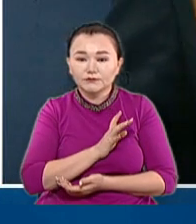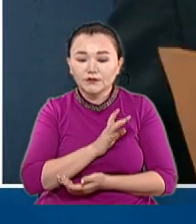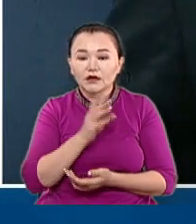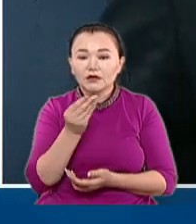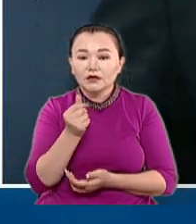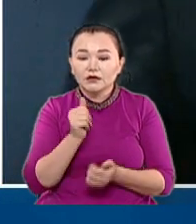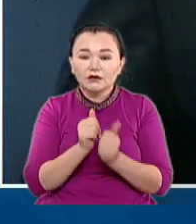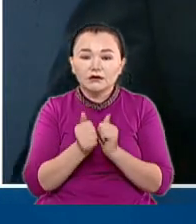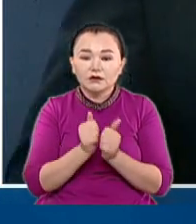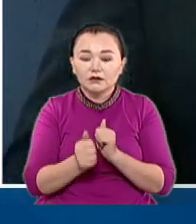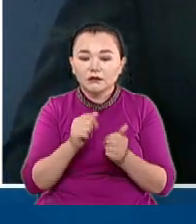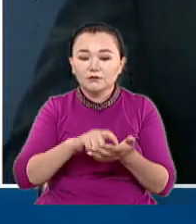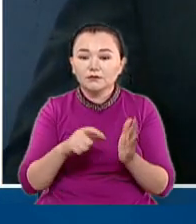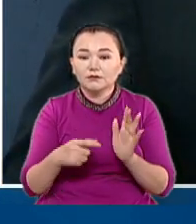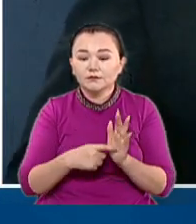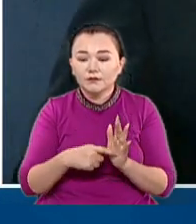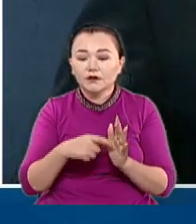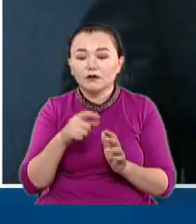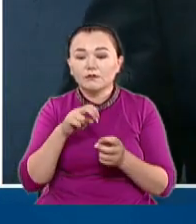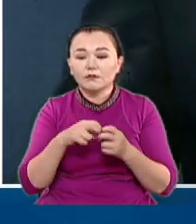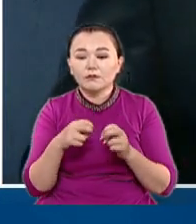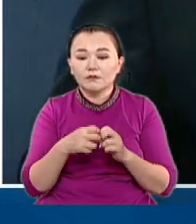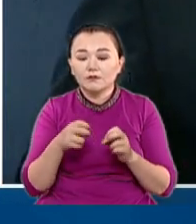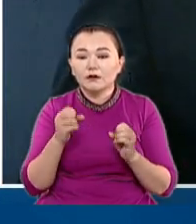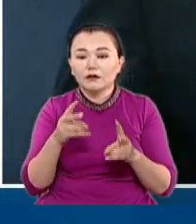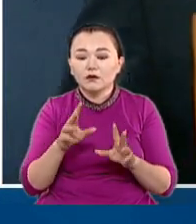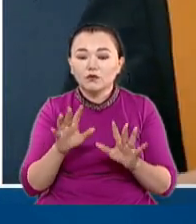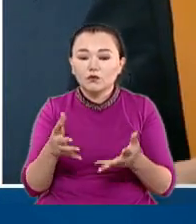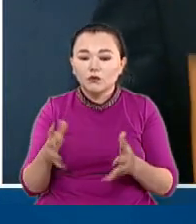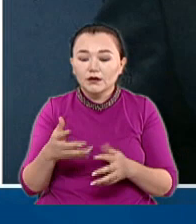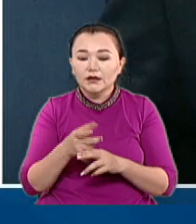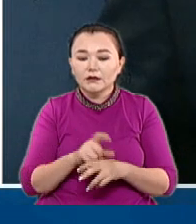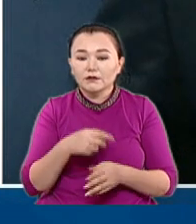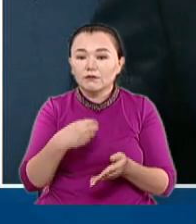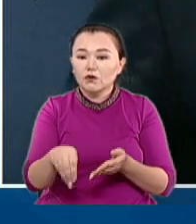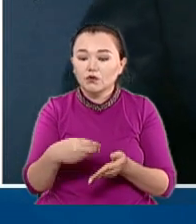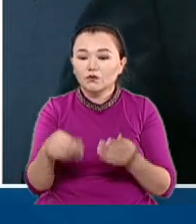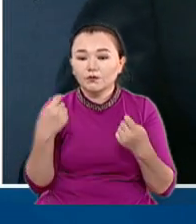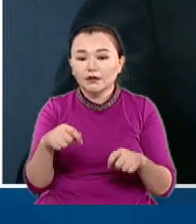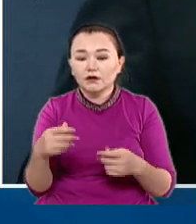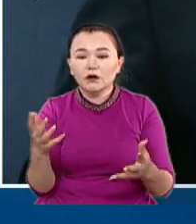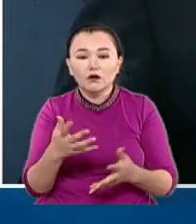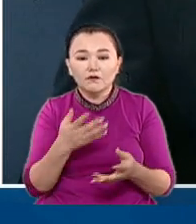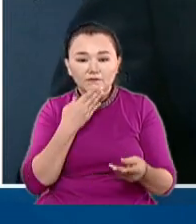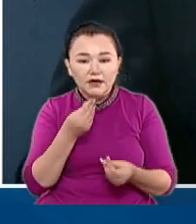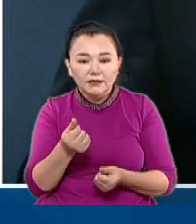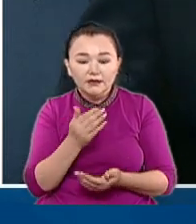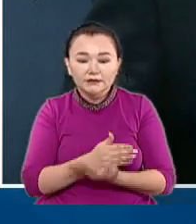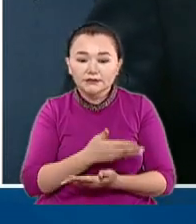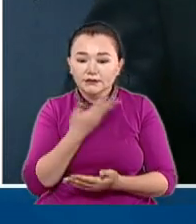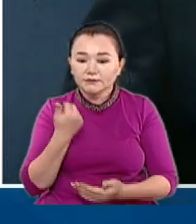Ал ақша айырбастау бекеттеріндегі ахуал қалай болып жатыр? Бұл үдерістің сатып алу сатуға қандай да бір әсері тиді